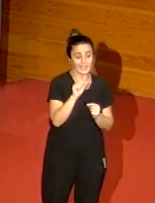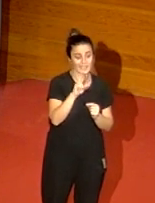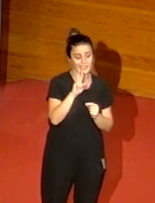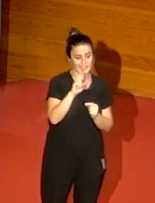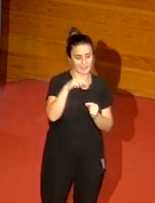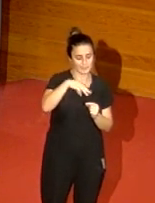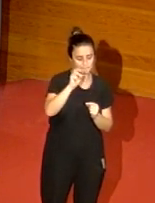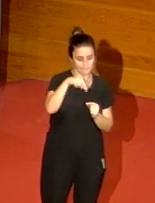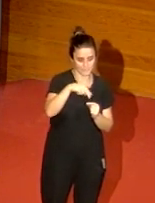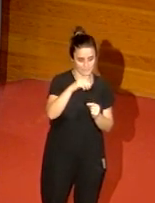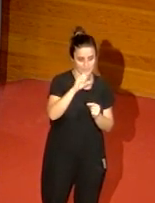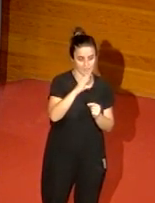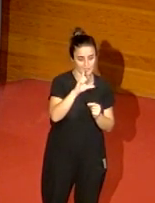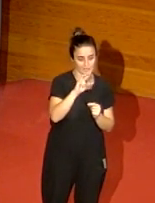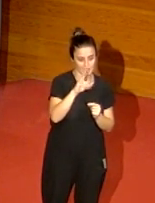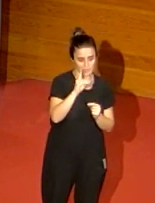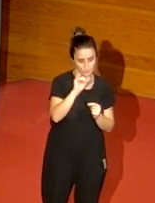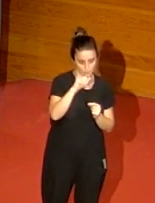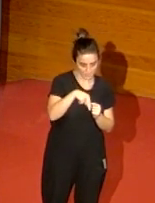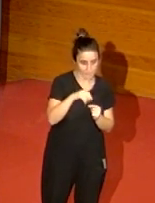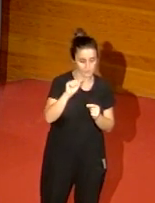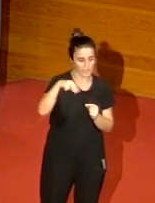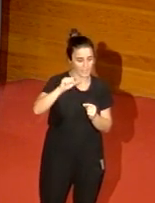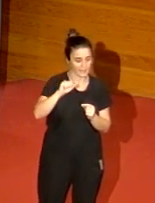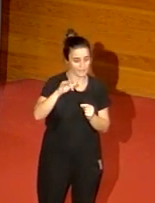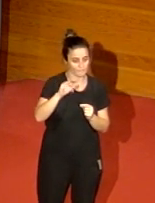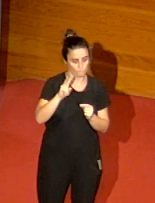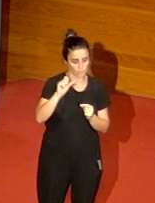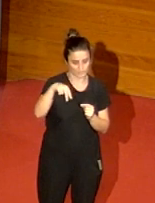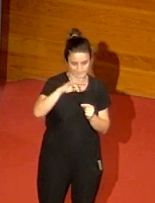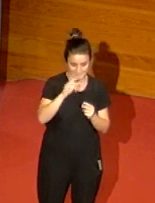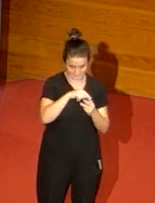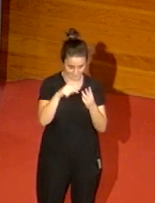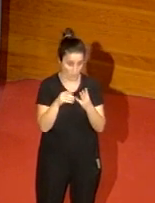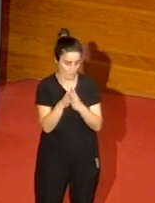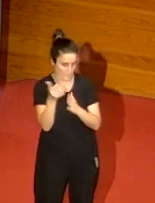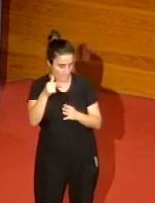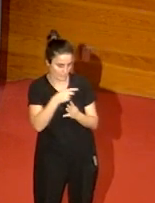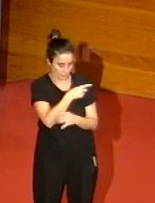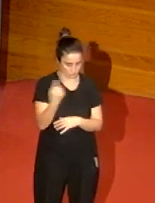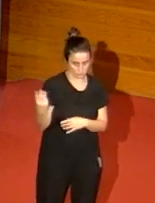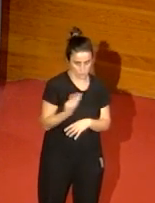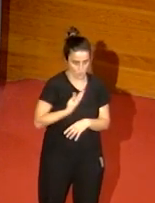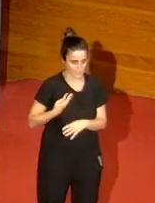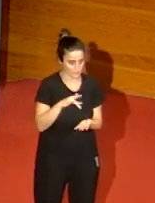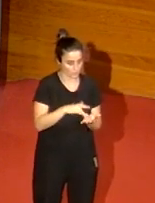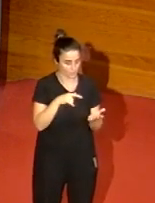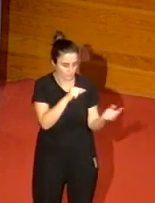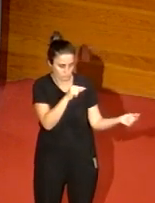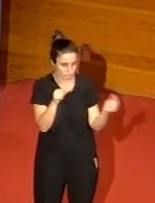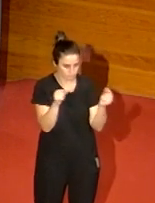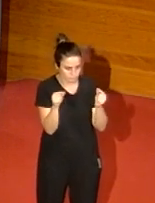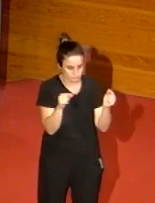Pablo Moranekin, eta hor bai, hor, bueno, sakontasun guztian sartuko gara, bai kazetaritzan, bai nazioarteko informazioan eta